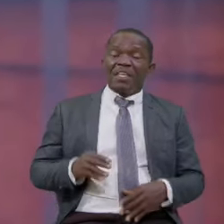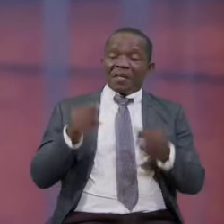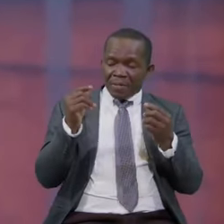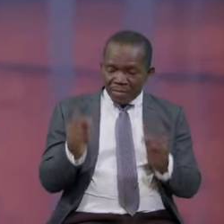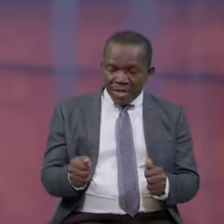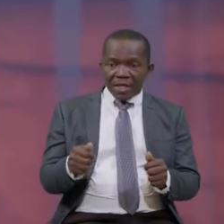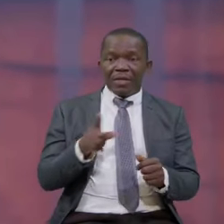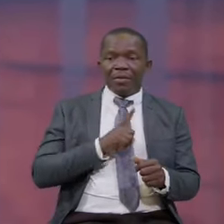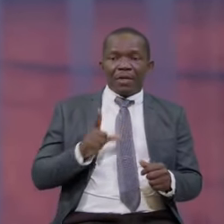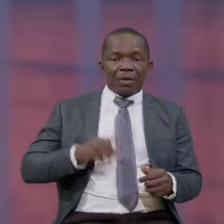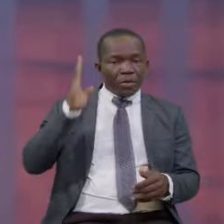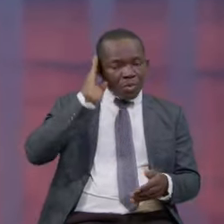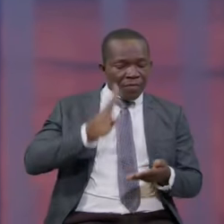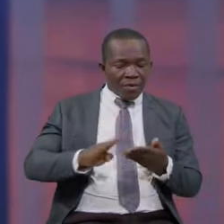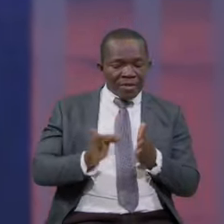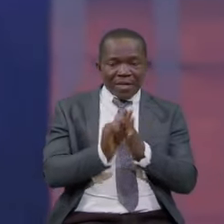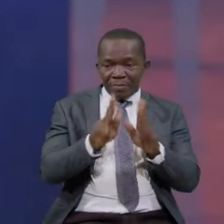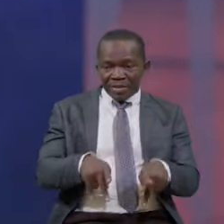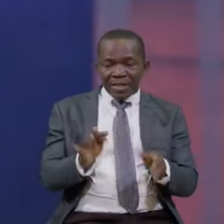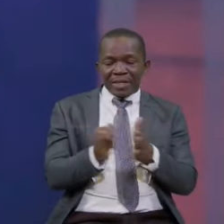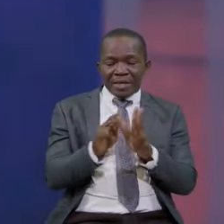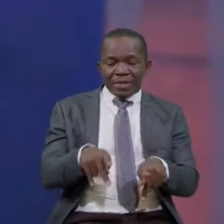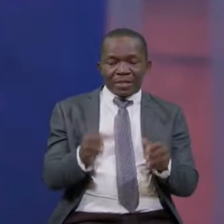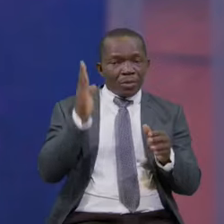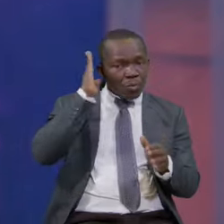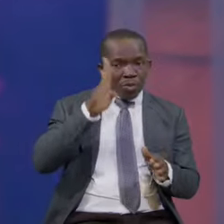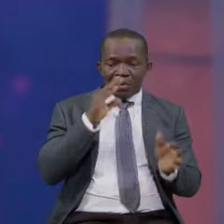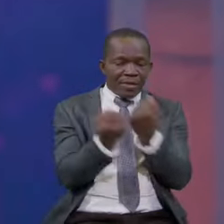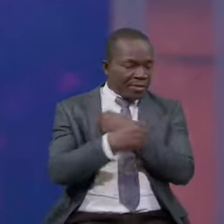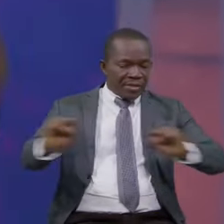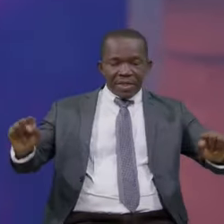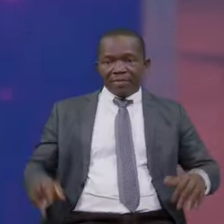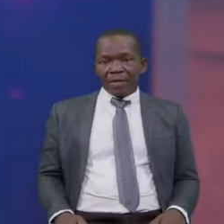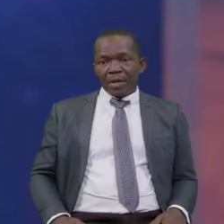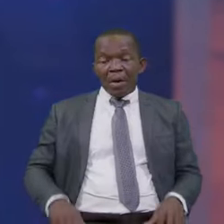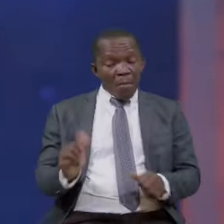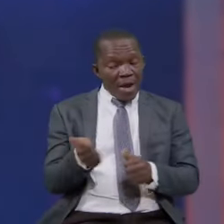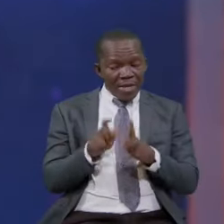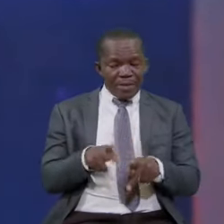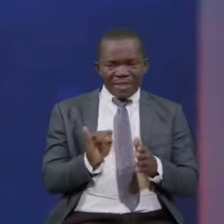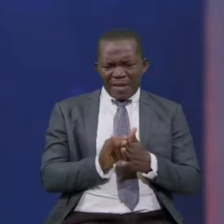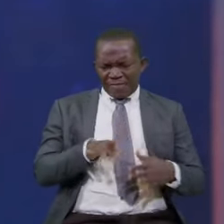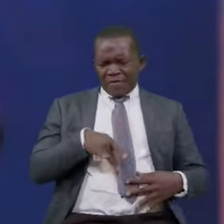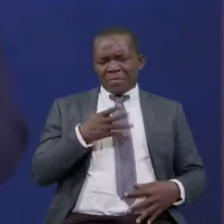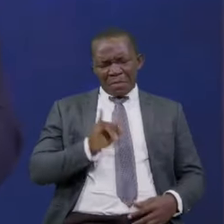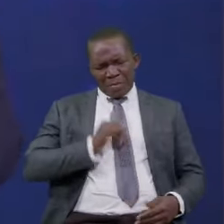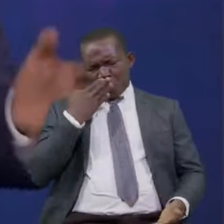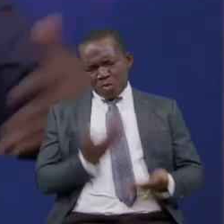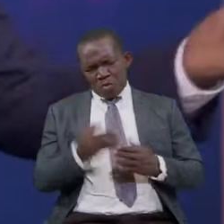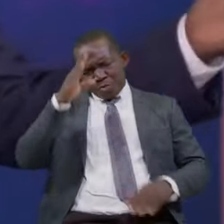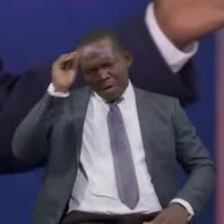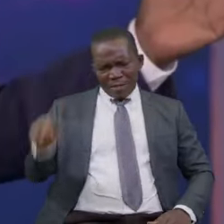sauvé pendant ceux-là qui disent ah jeis un homme bon une bonne femme je vais à l'église toute ma vie je